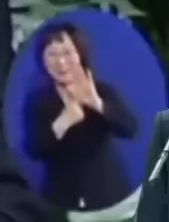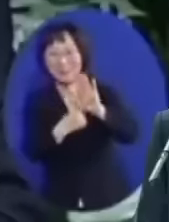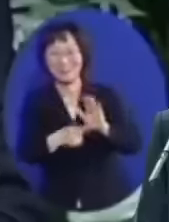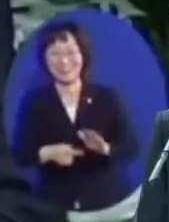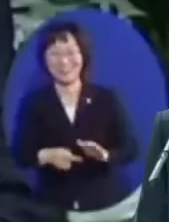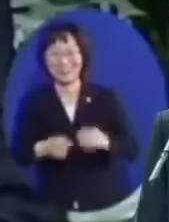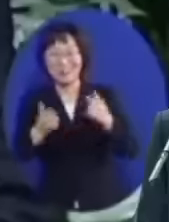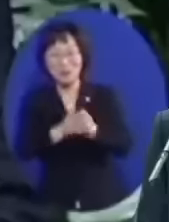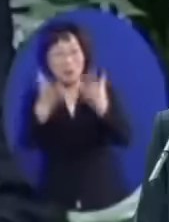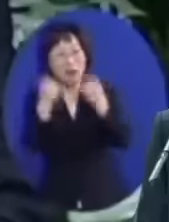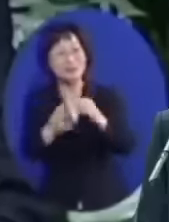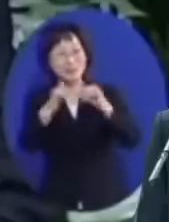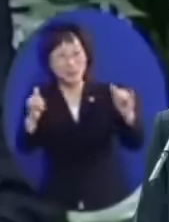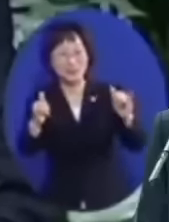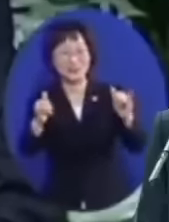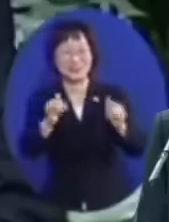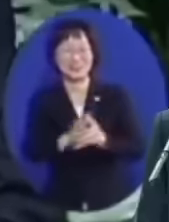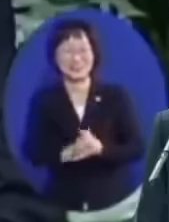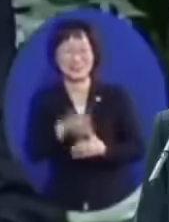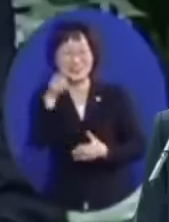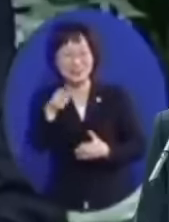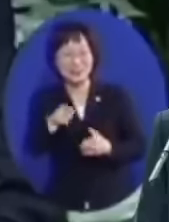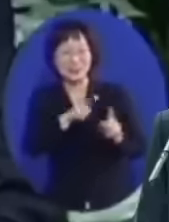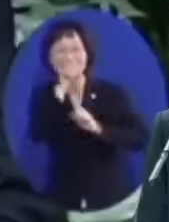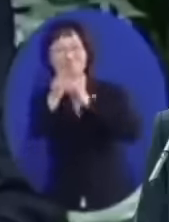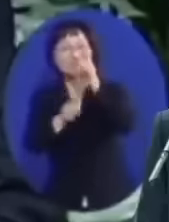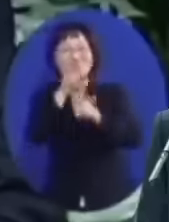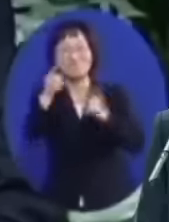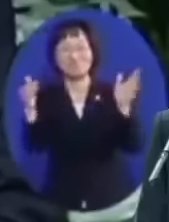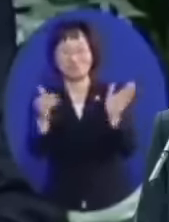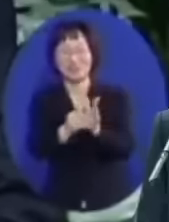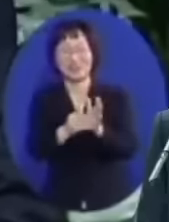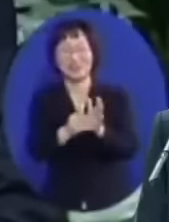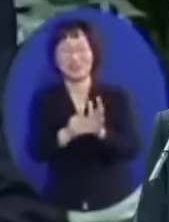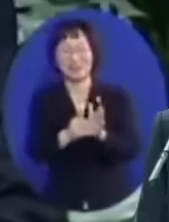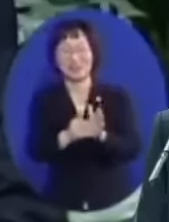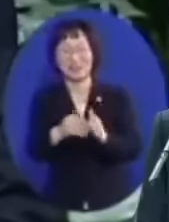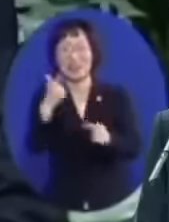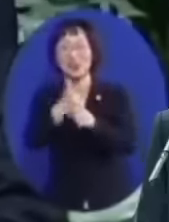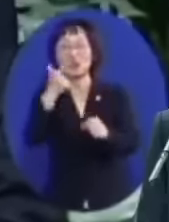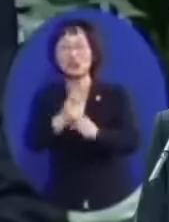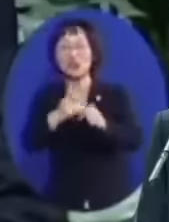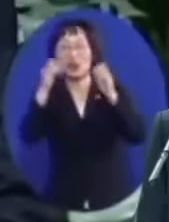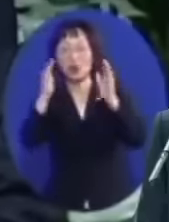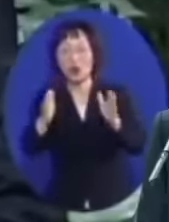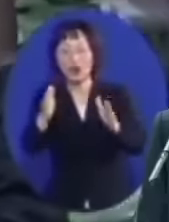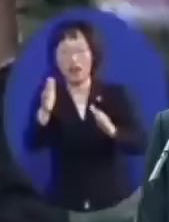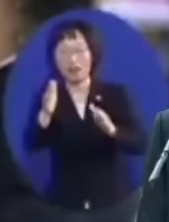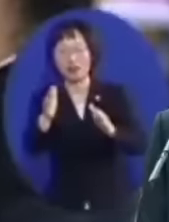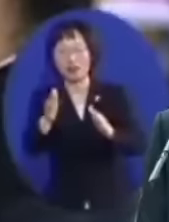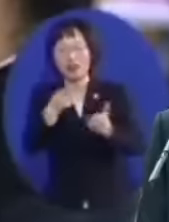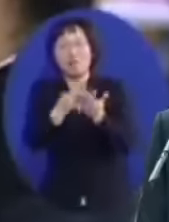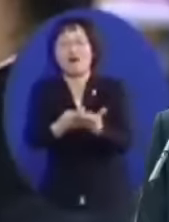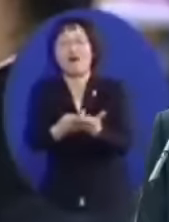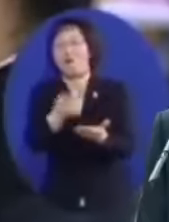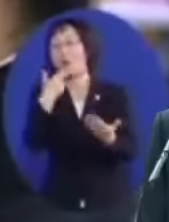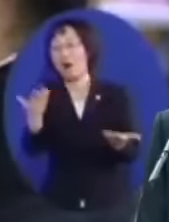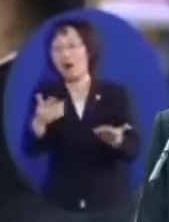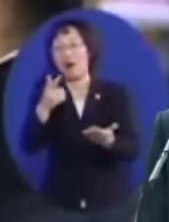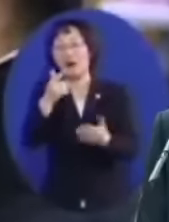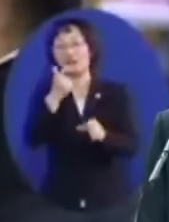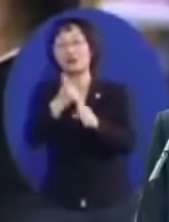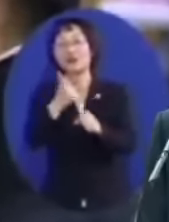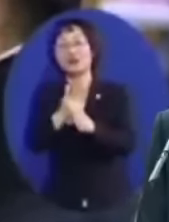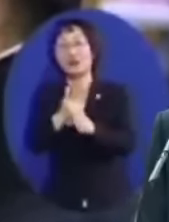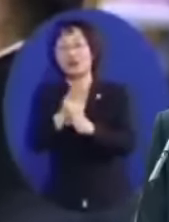그래 많은 사람이 그 응모에 갔는데 6시간을 들어 누워있는 사람이 없더랍니다. 6시간을 들어있는